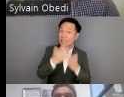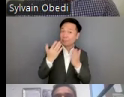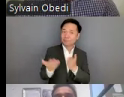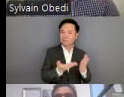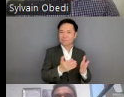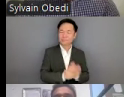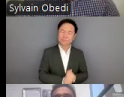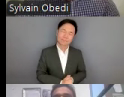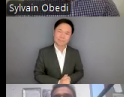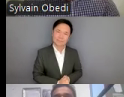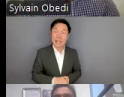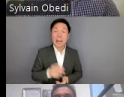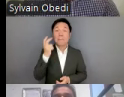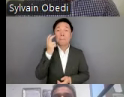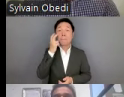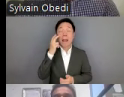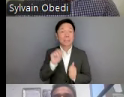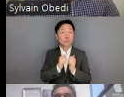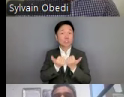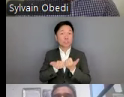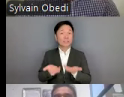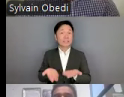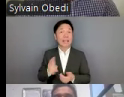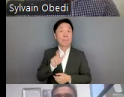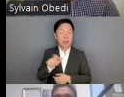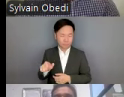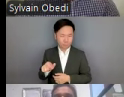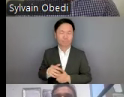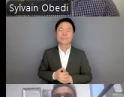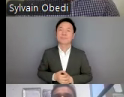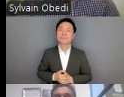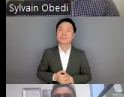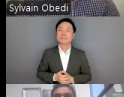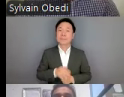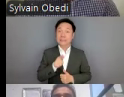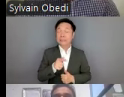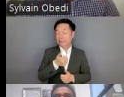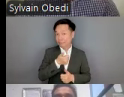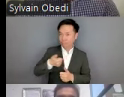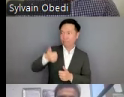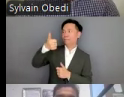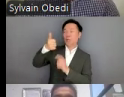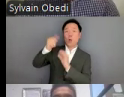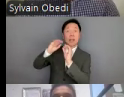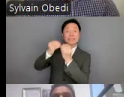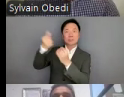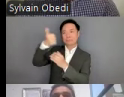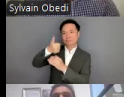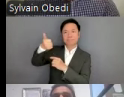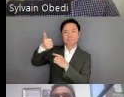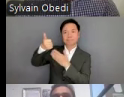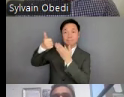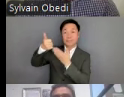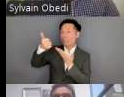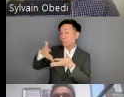Actually, Blind Youth Association Nepal بعرض is the الأطروحة الخاصة بي. organization that أنا was أنتمي